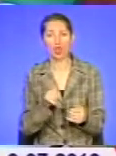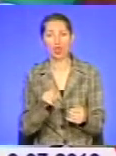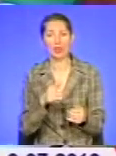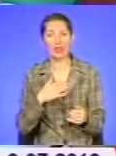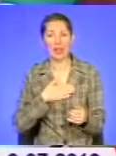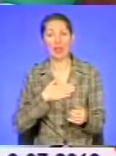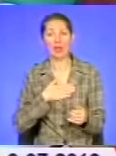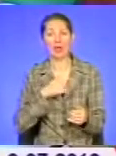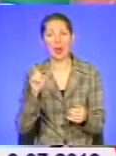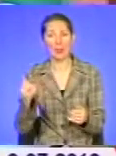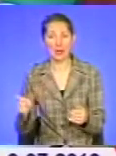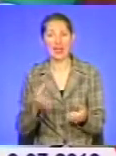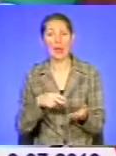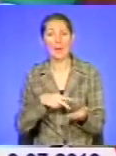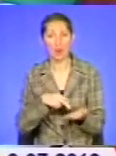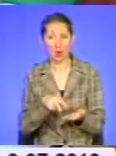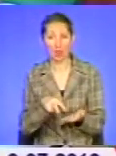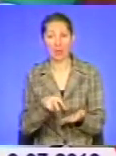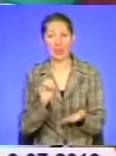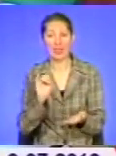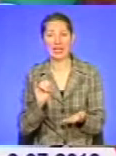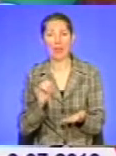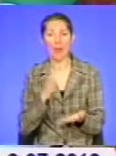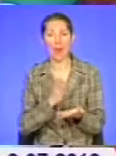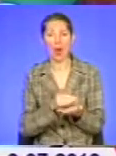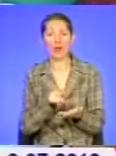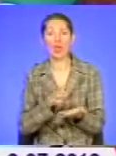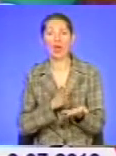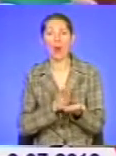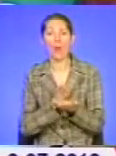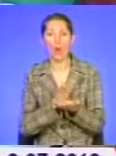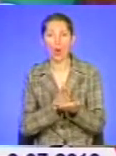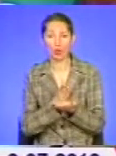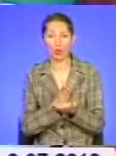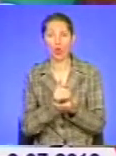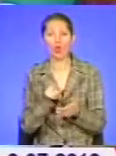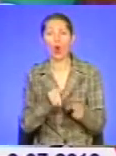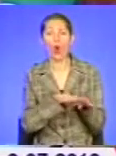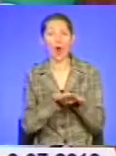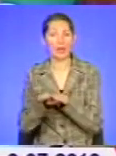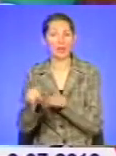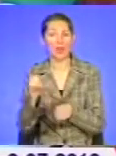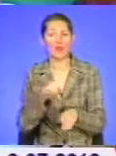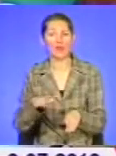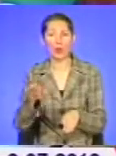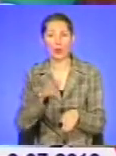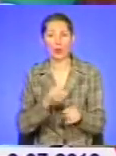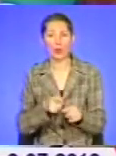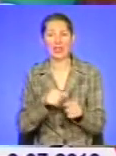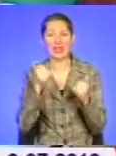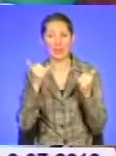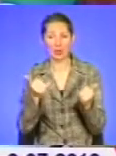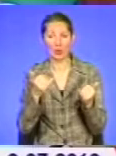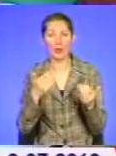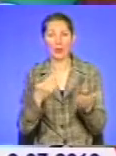наш платник приходив і мав ті послуги того рівня європейського, які на сьогодні